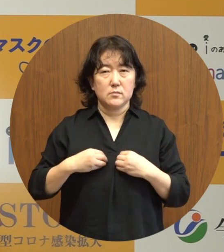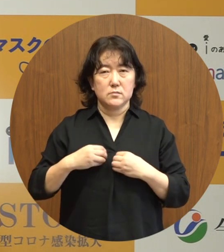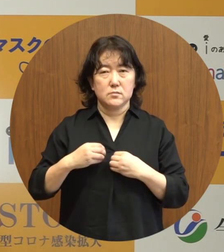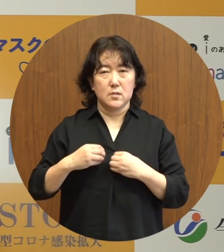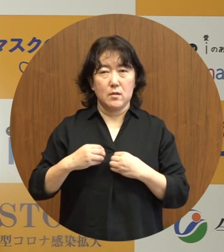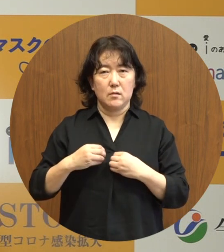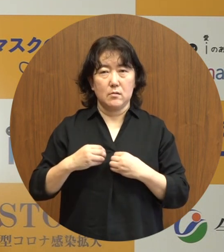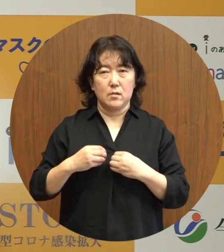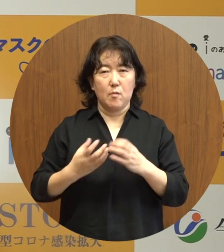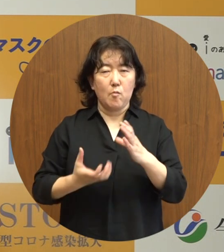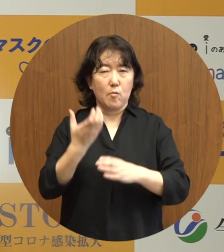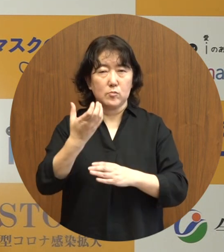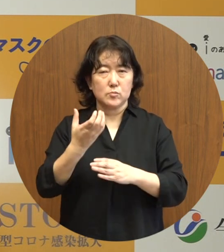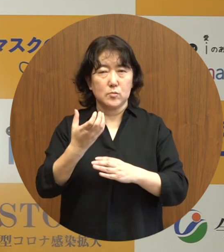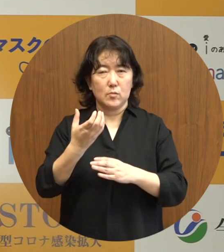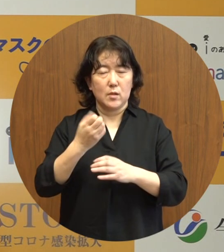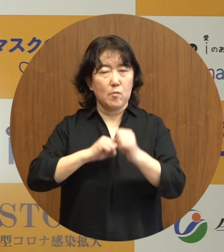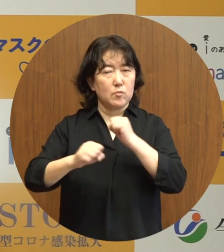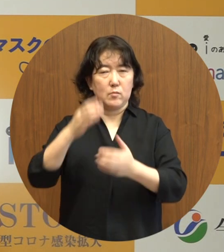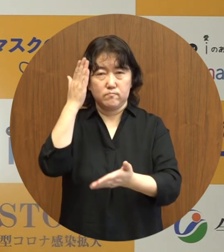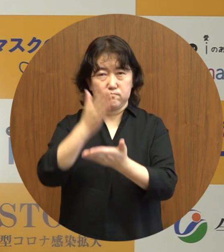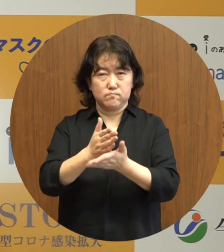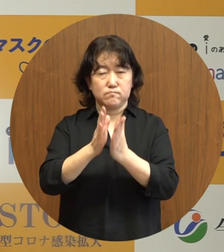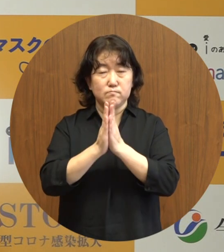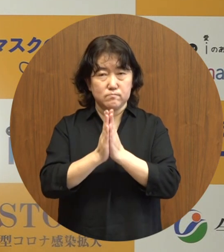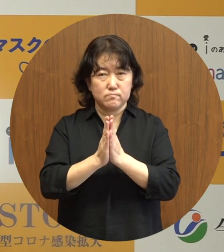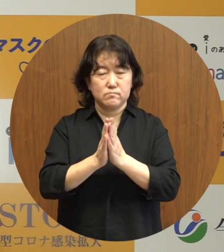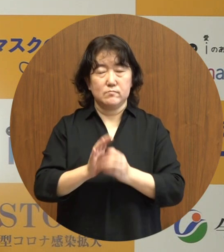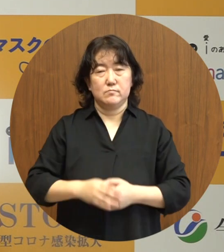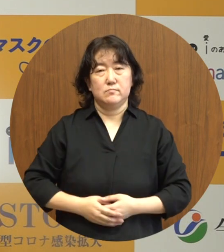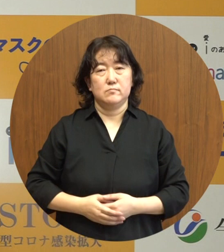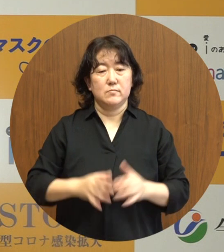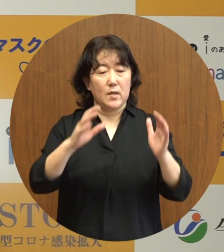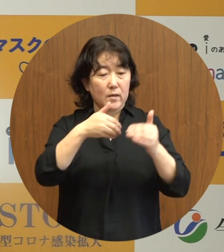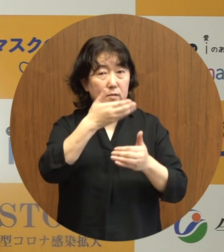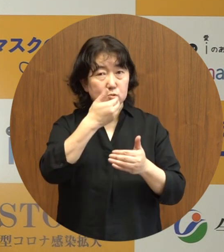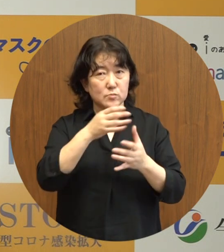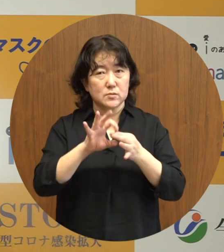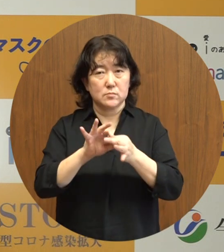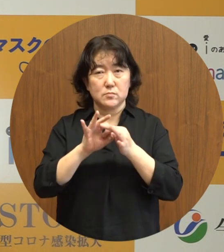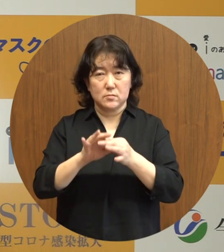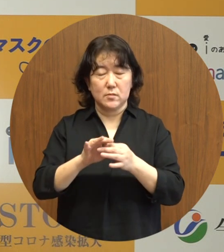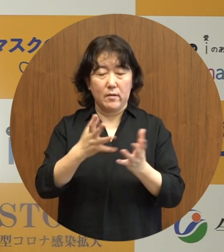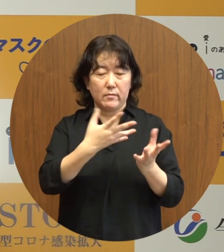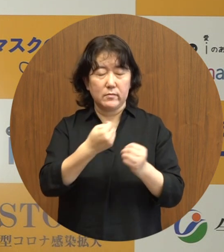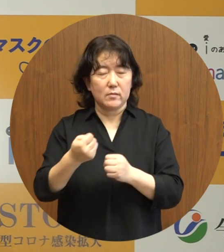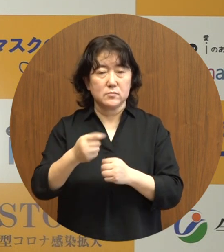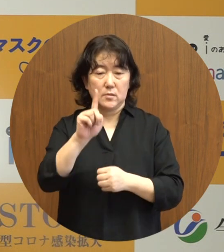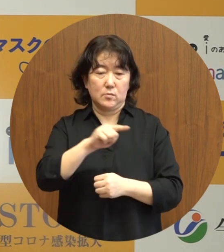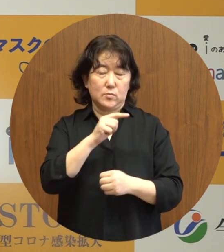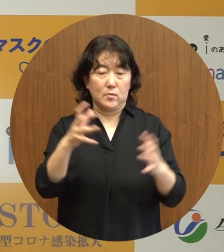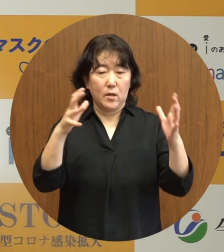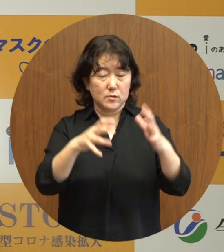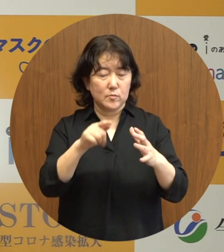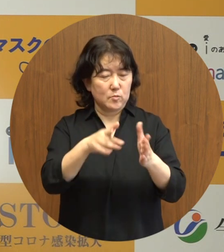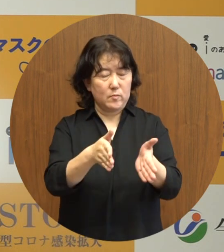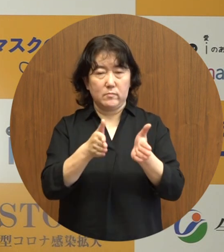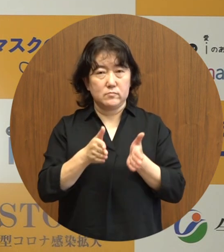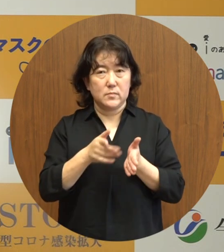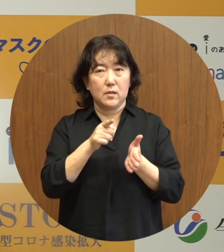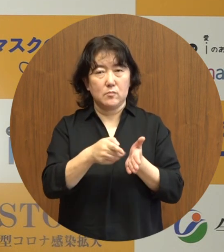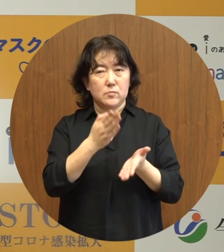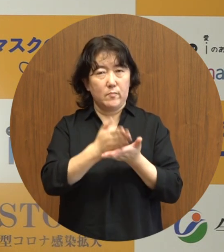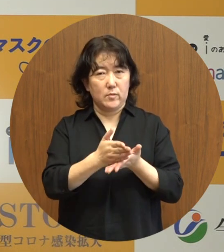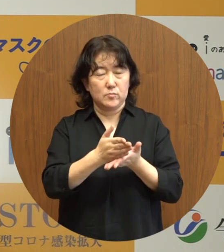ないようにお願いします。また会食につきましては大人数をお控えいただき、